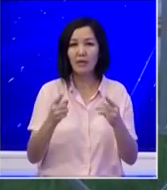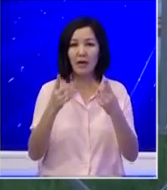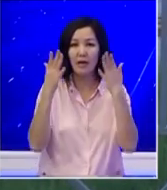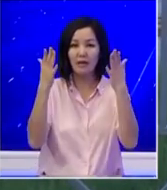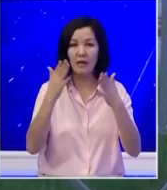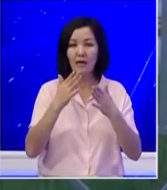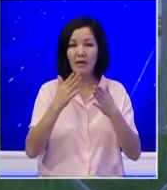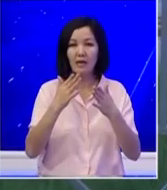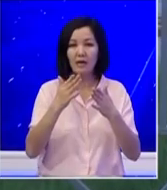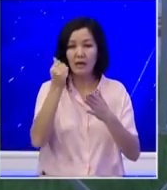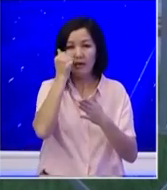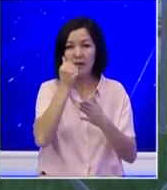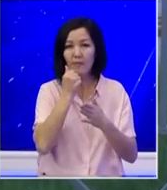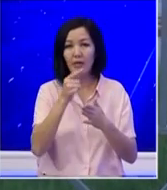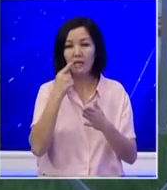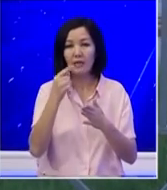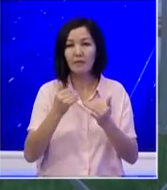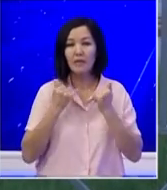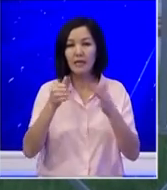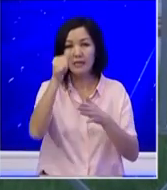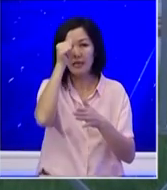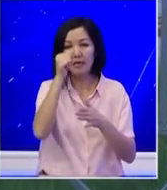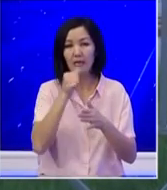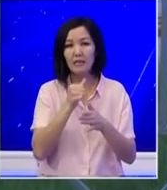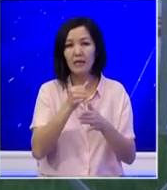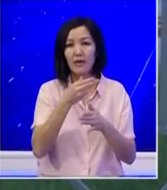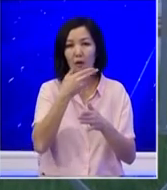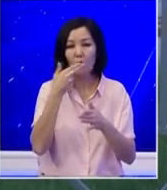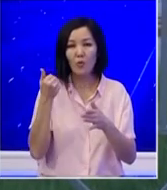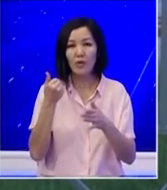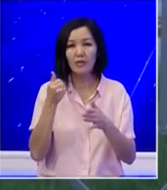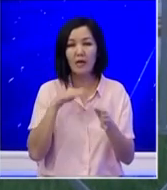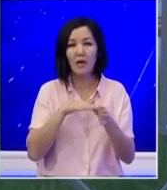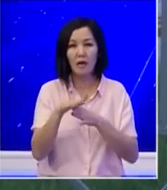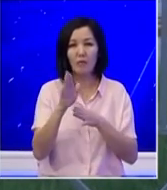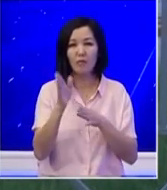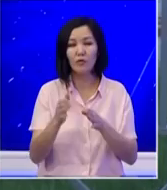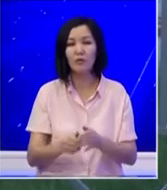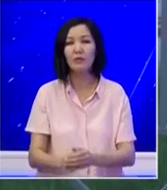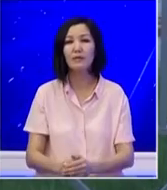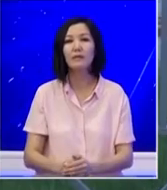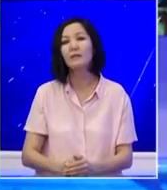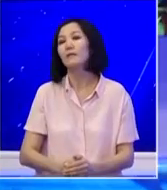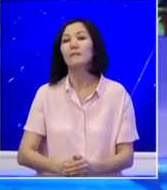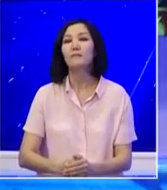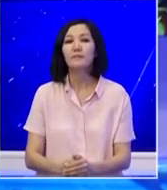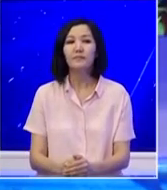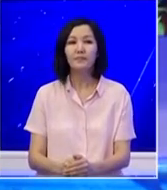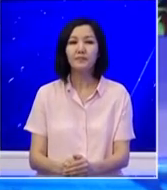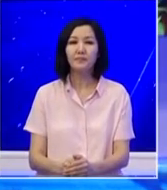болсын дейміз. Осы қасиетті Рамазан айында ұстап жатқан оразаларыңызды Алла қабыл етсін, Алла сауаптан жасын.